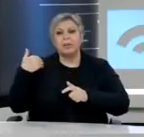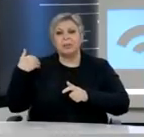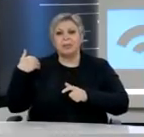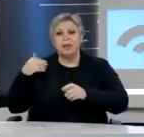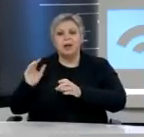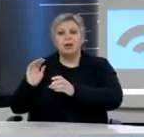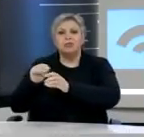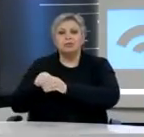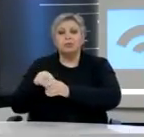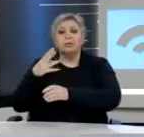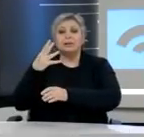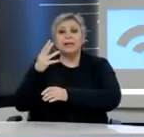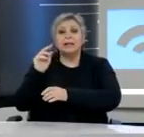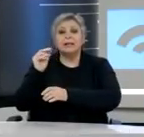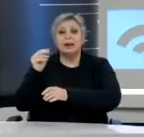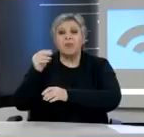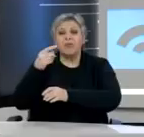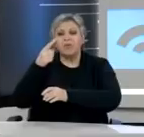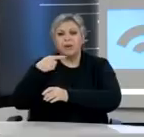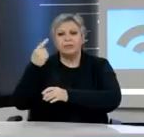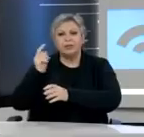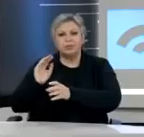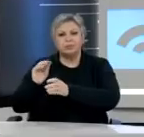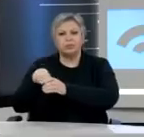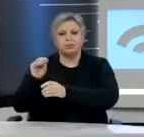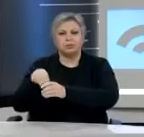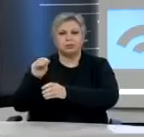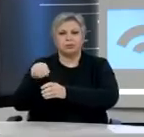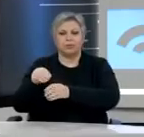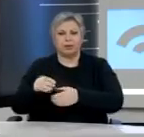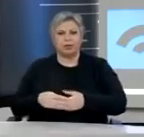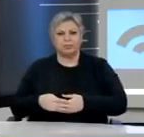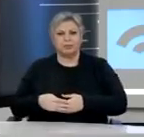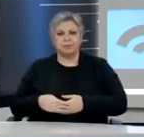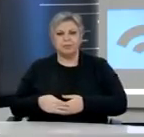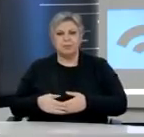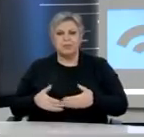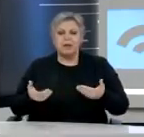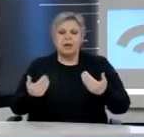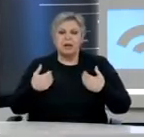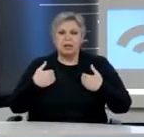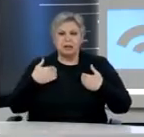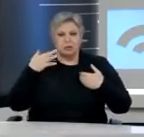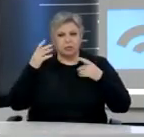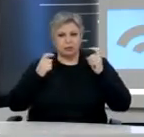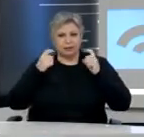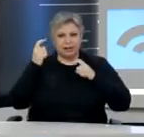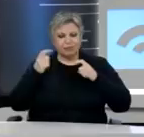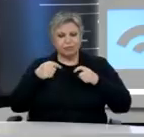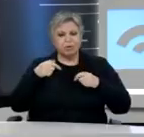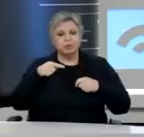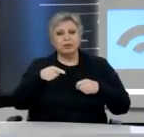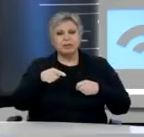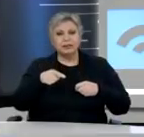διάστημα, αλλά γιατί κάποιες φορές αισθάνομαι ότι ή δεν γνωρίζετε ή παραγνωρίζετε